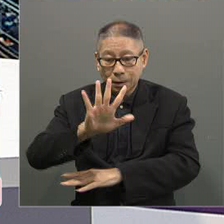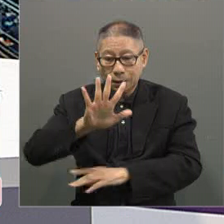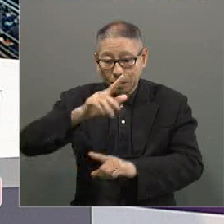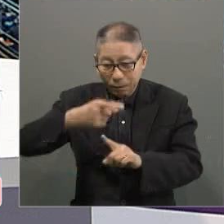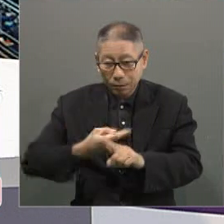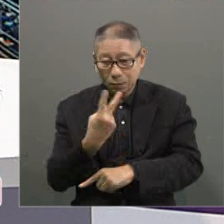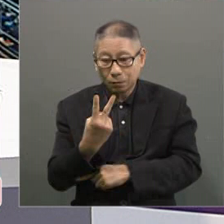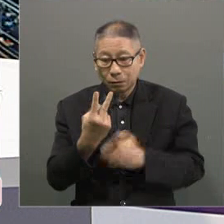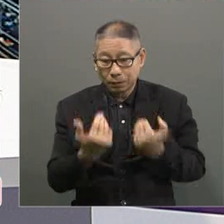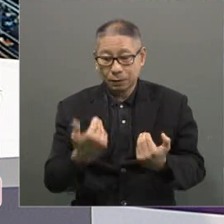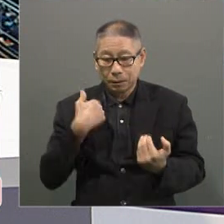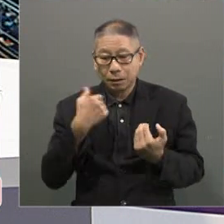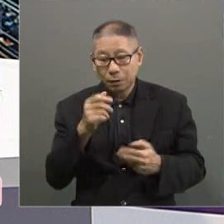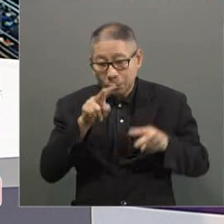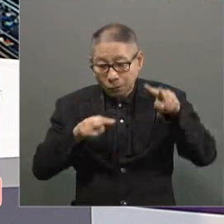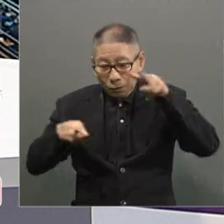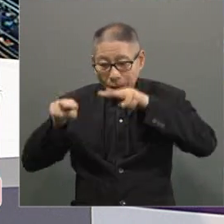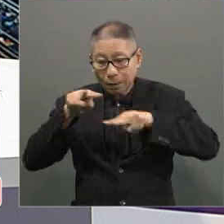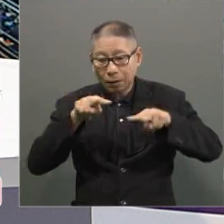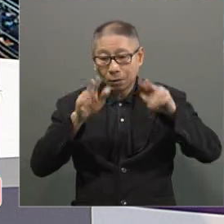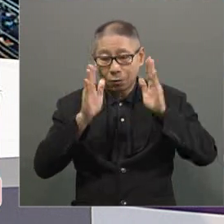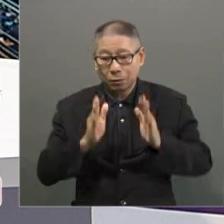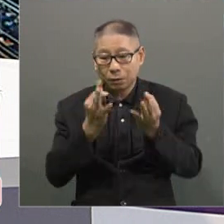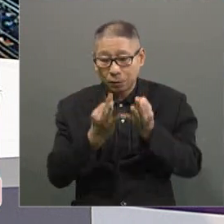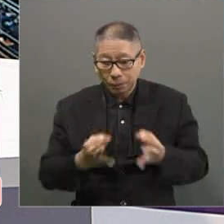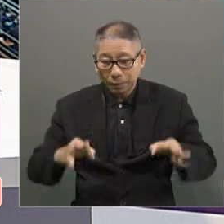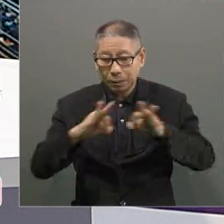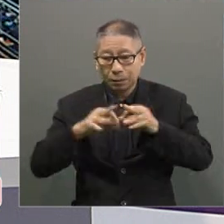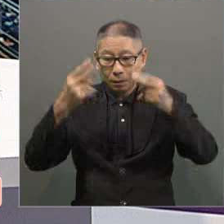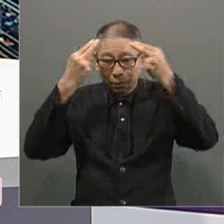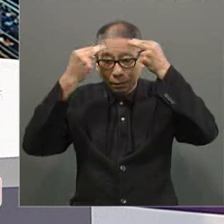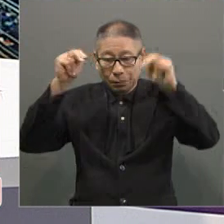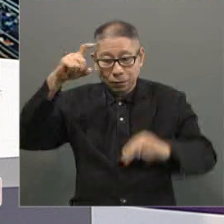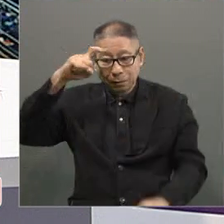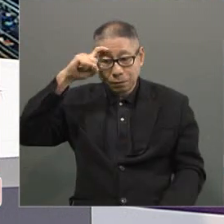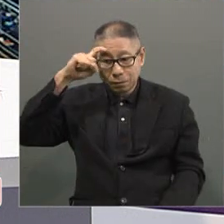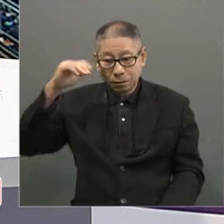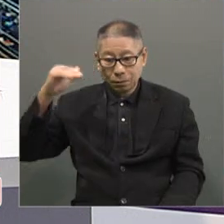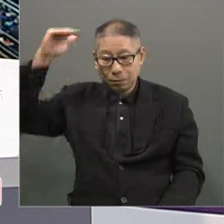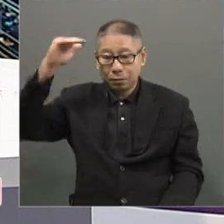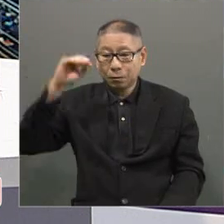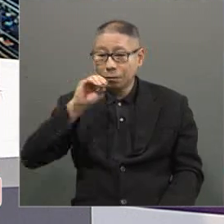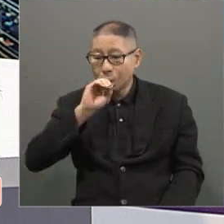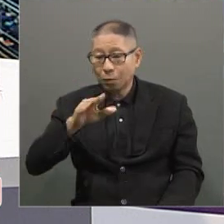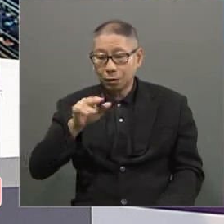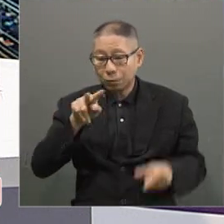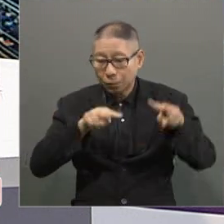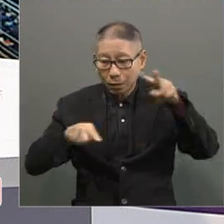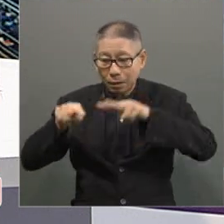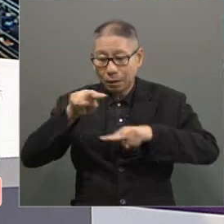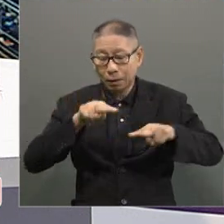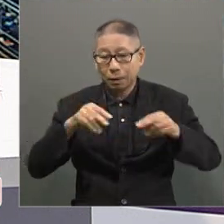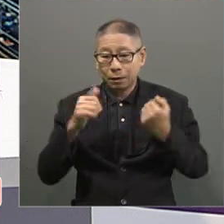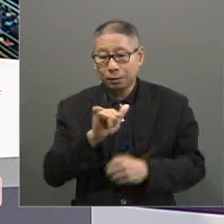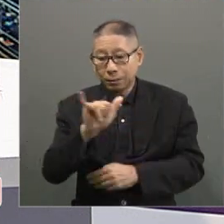คะส่วนการดูแลรักษาความปลอดภัยบุคคลสำคัญค่ะนายกรัฐมนตรีก็ย้ำนะคะว่าการดูแลความปลอดภัยราชวงศ์นั้นเป็นเรื่องที่สำ